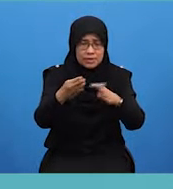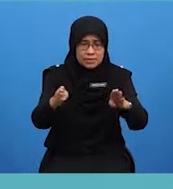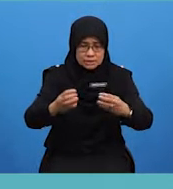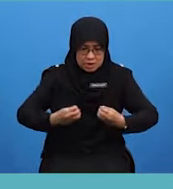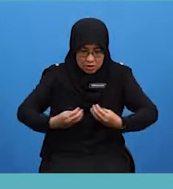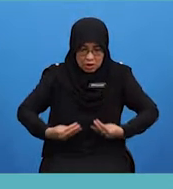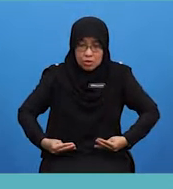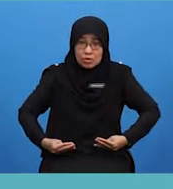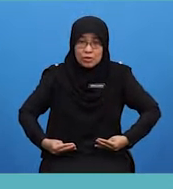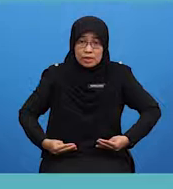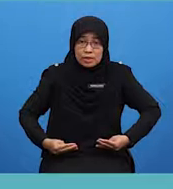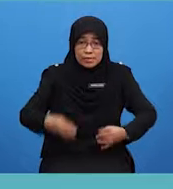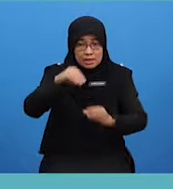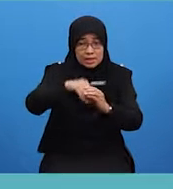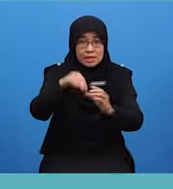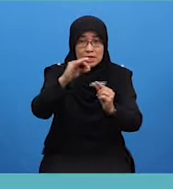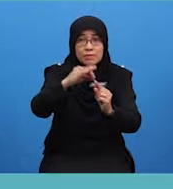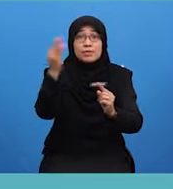akan berlaku dalam fasa ini?